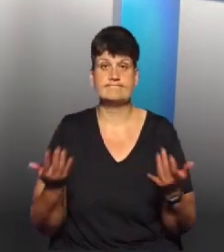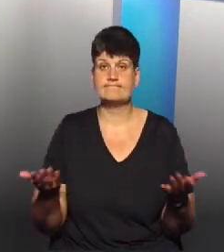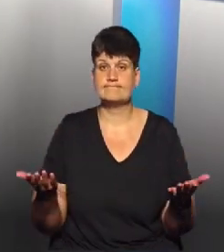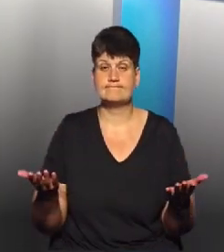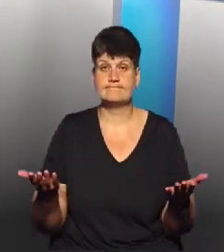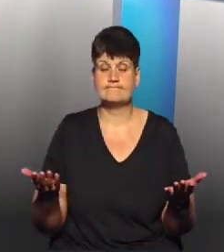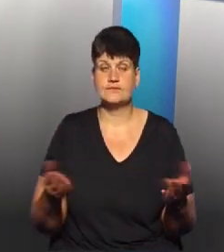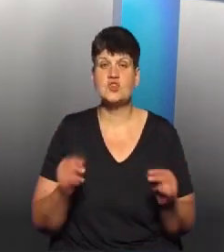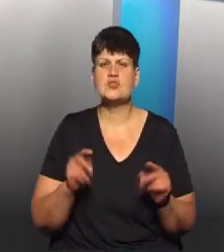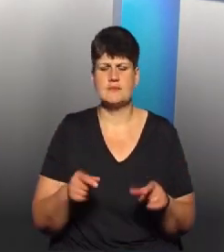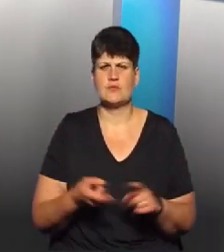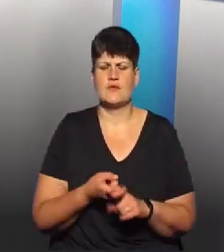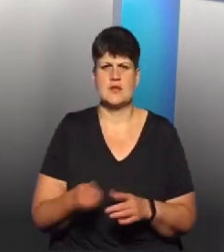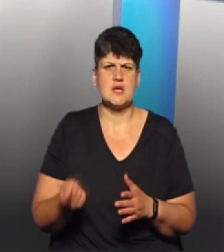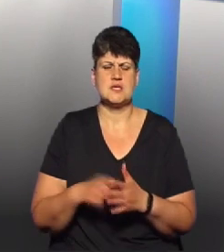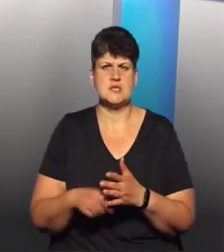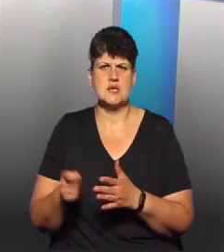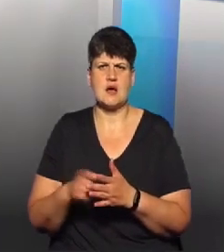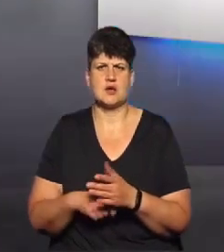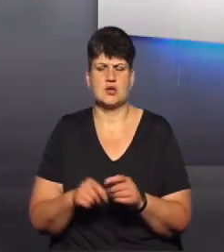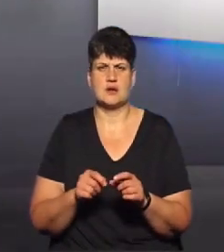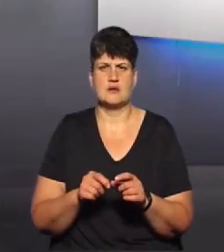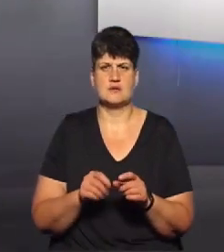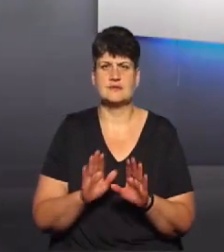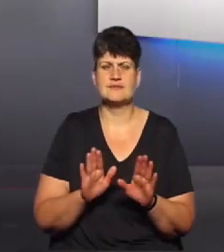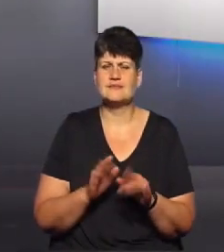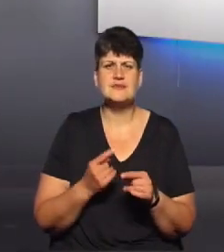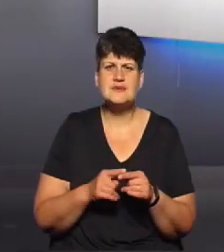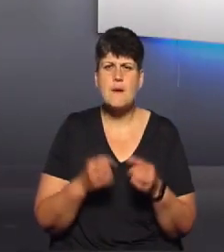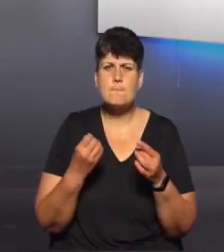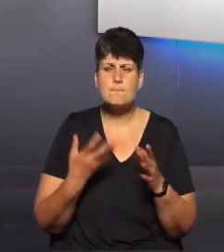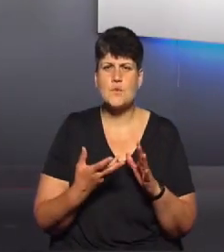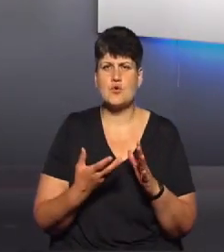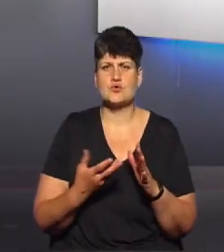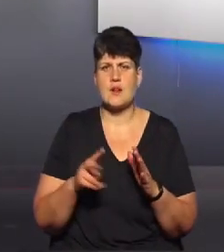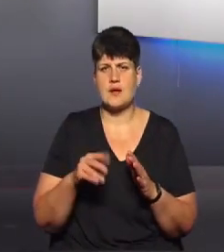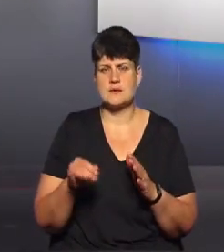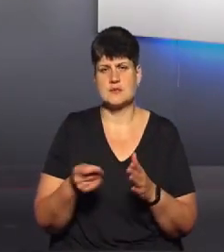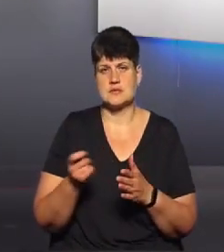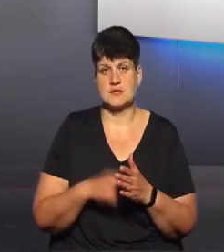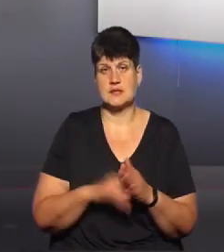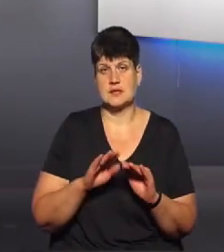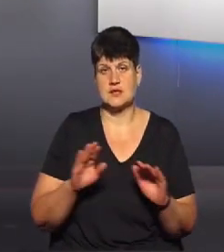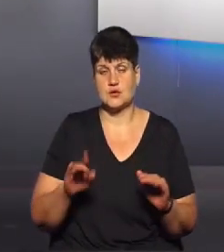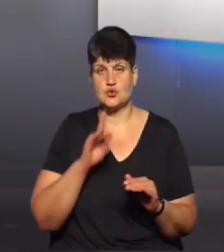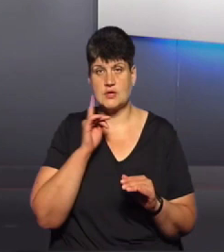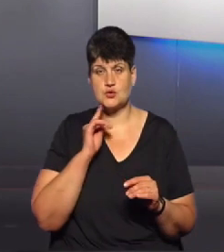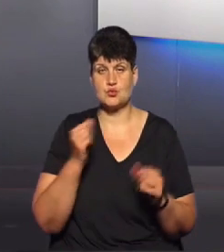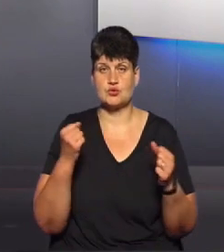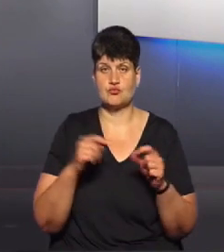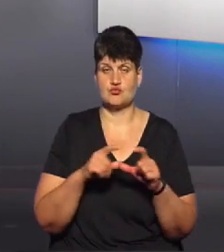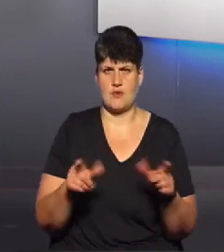пов'язане це закриття жіночих шкіл? Це не жіночі, це просто в Лтланіцях закрили дитячо-юнацьку спортивну школу. А чи є якась